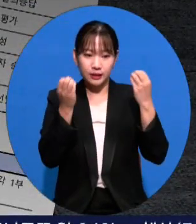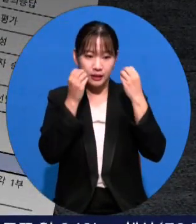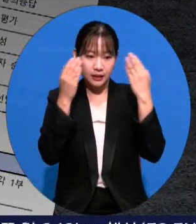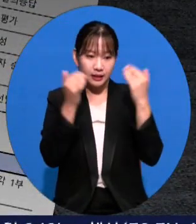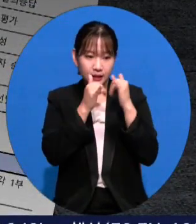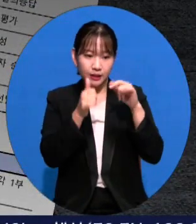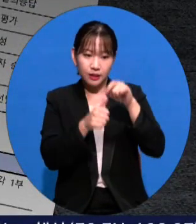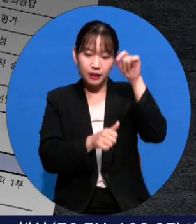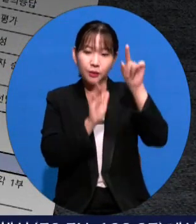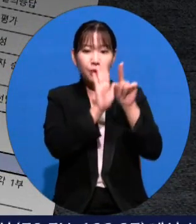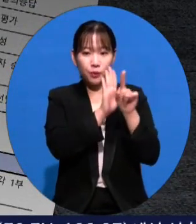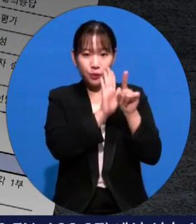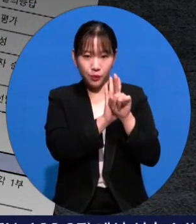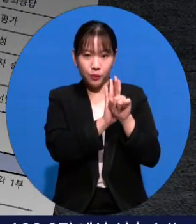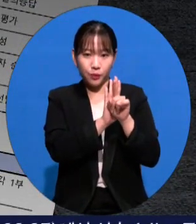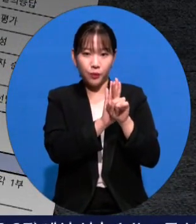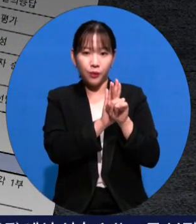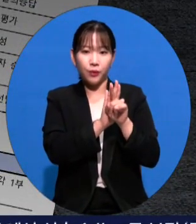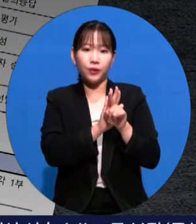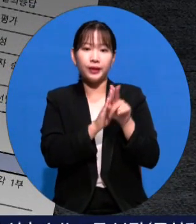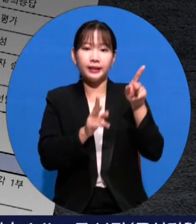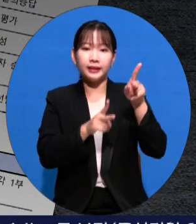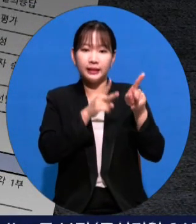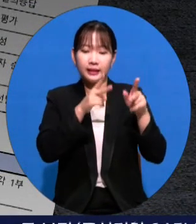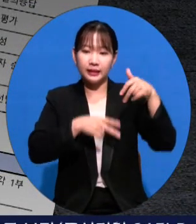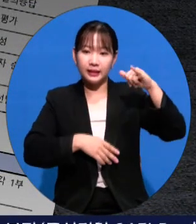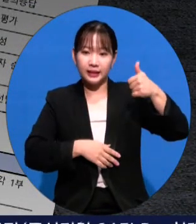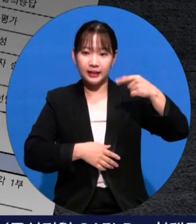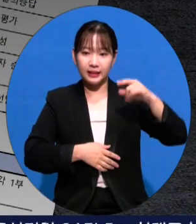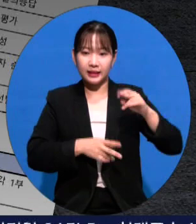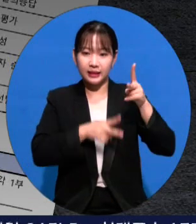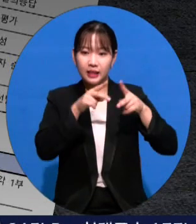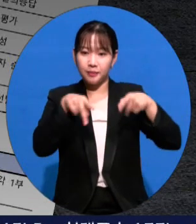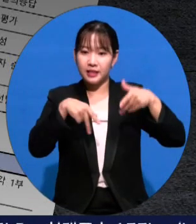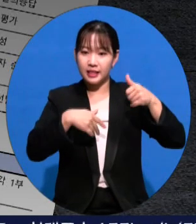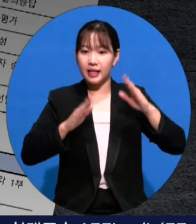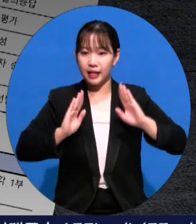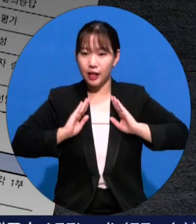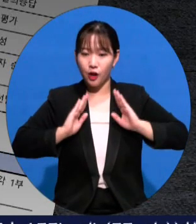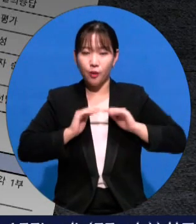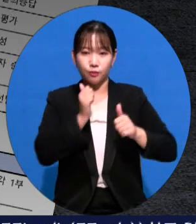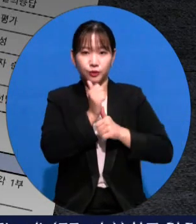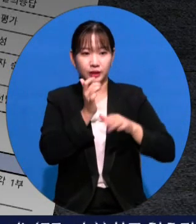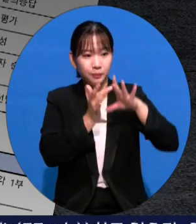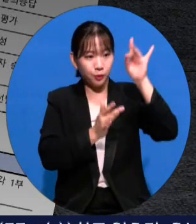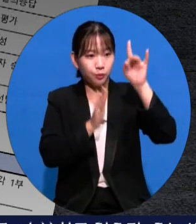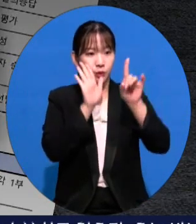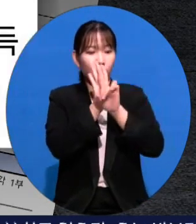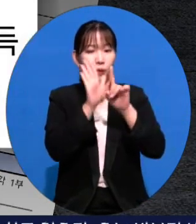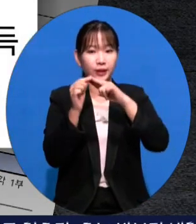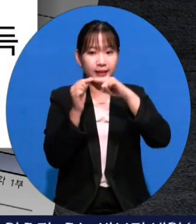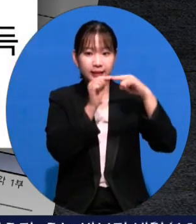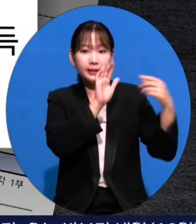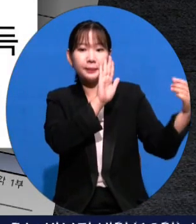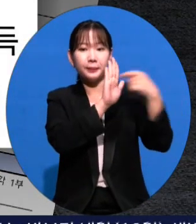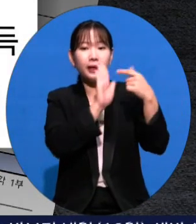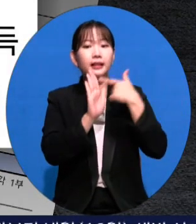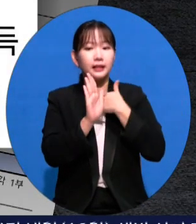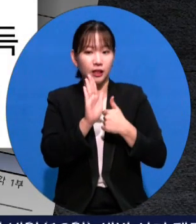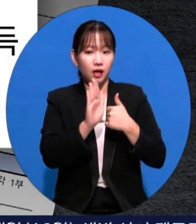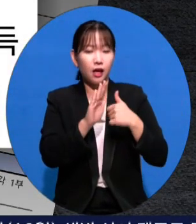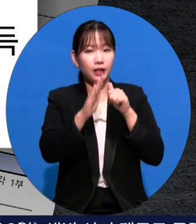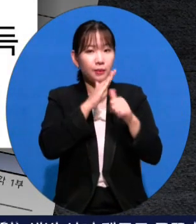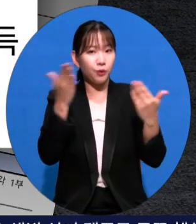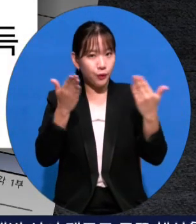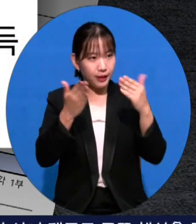공고, 개방형 직인 진흥사업실장 겸 부원장을 선발하는 공고를 냈었습니다. 공고문에는 주요